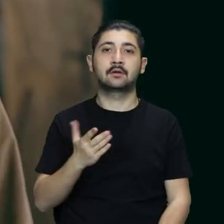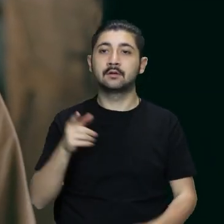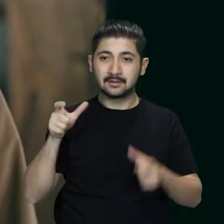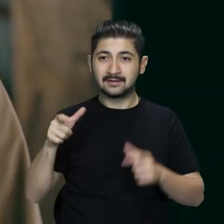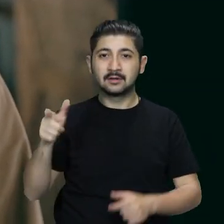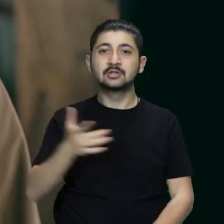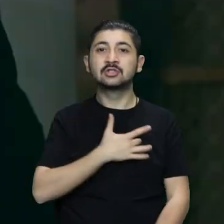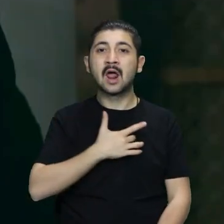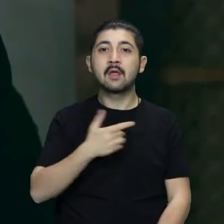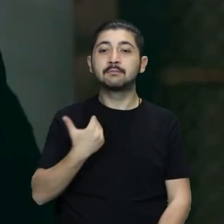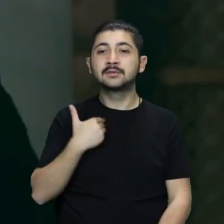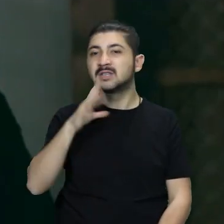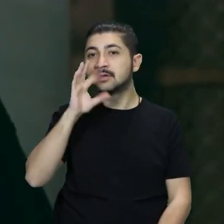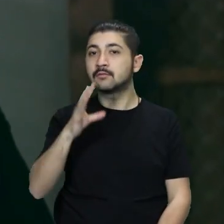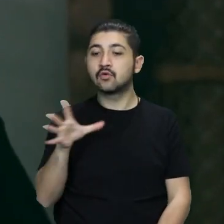Canlarını bizden kim koruyacak?